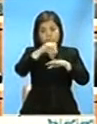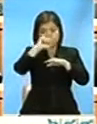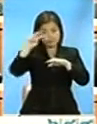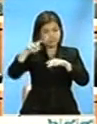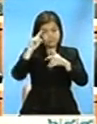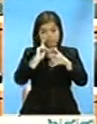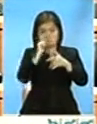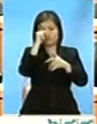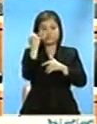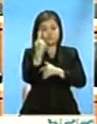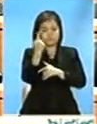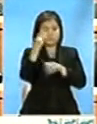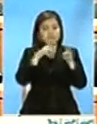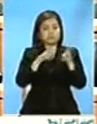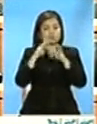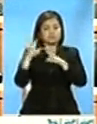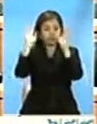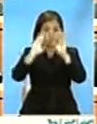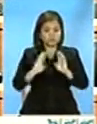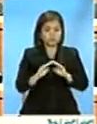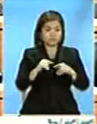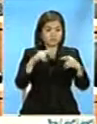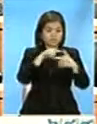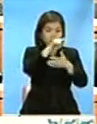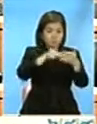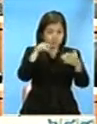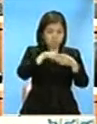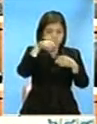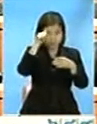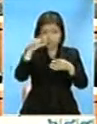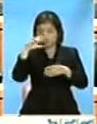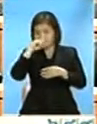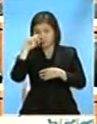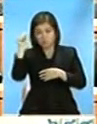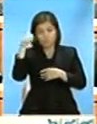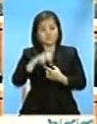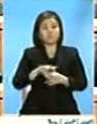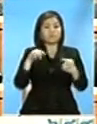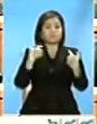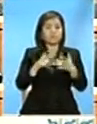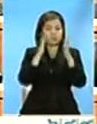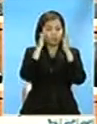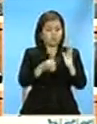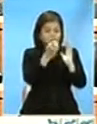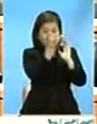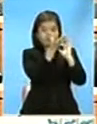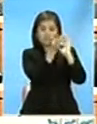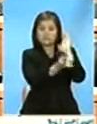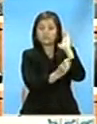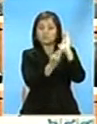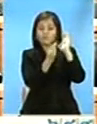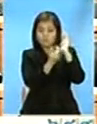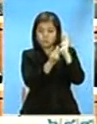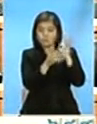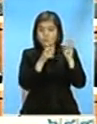1คนและให้ใช้วิธีออกเสียงลงคะแนนโดยตรงและลับการคำนวณเกณฑ์จำนวนสมาชิกวุฒิสภาที่แต่ละจังหวัดจะพึงมีให้คำนวณ